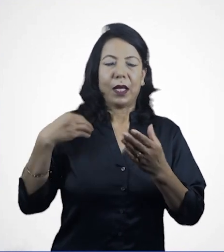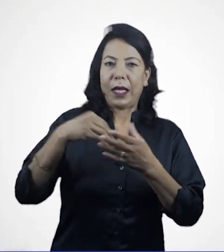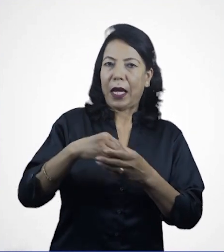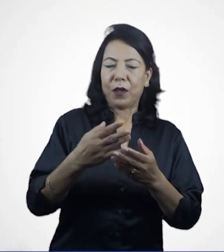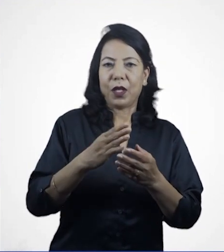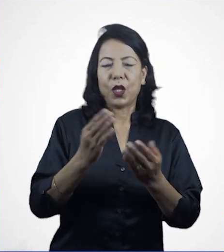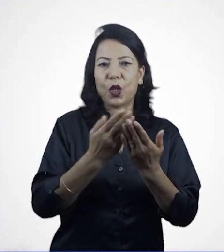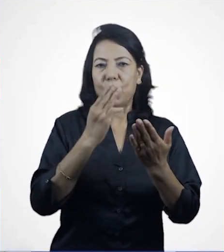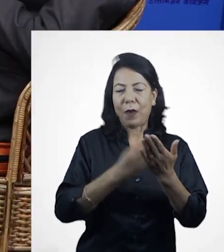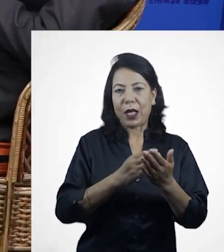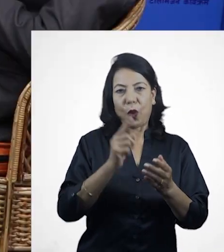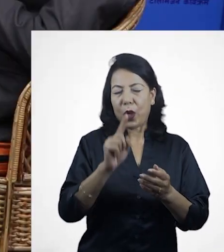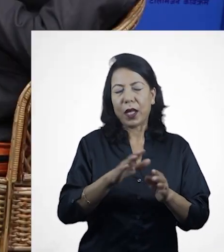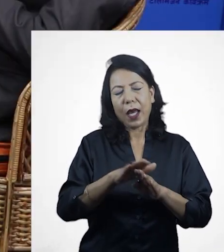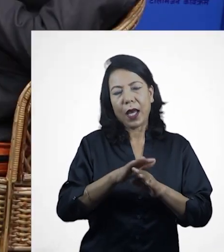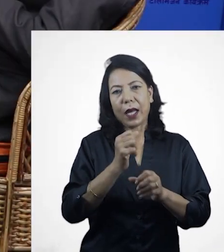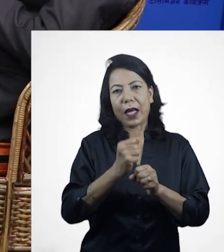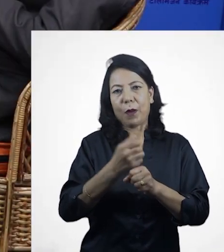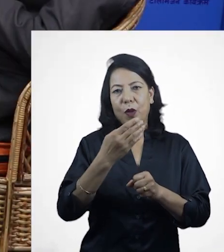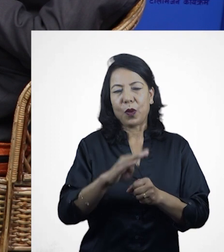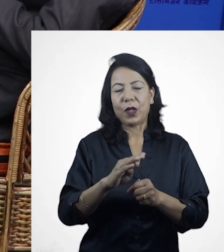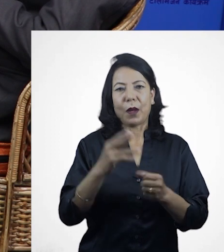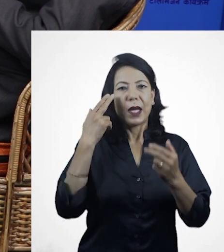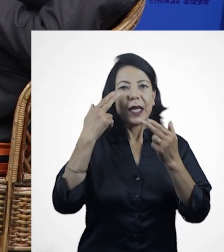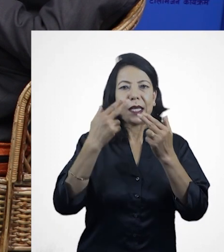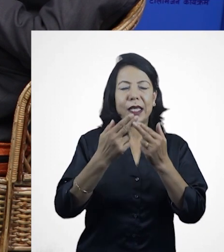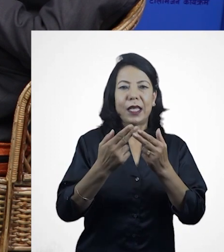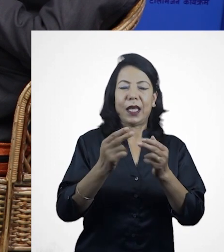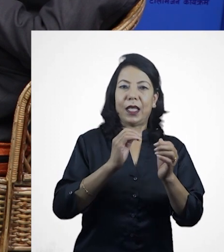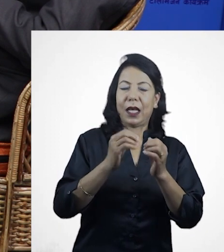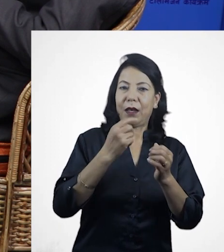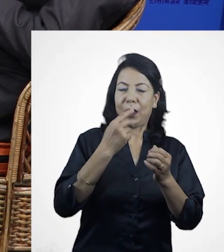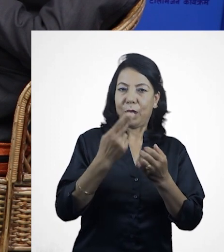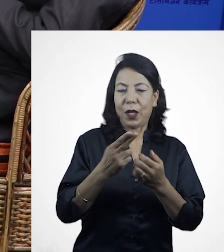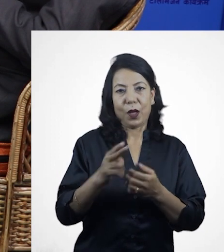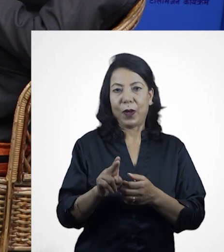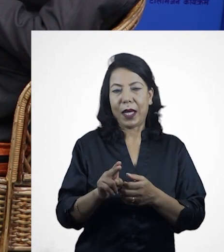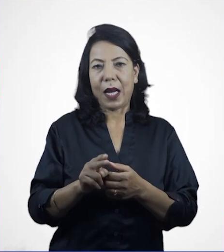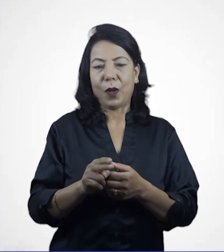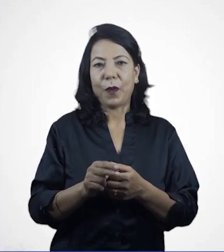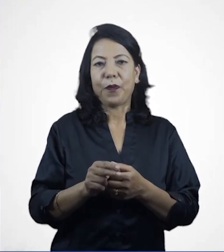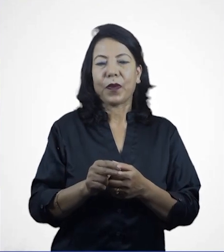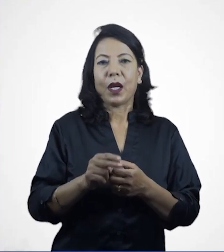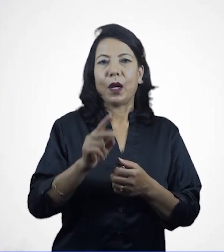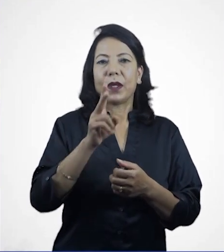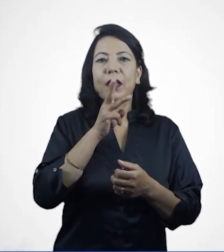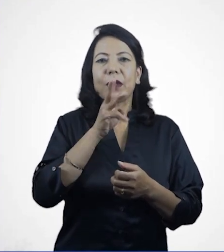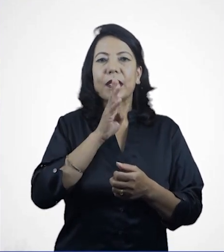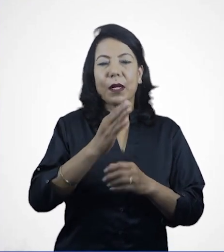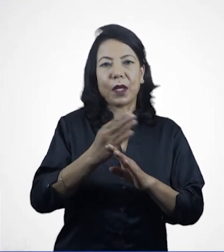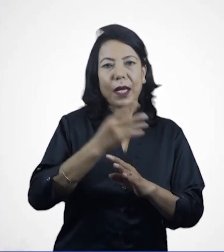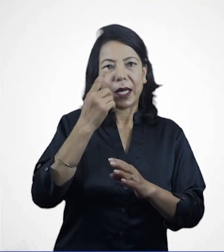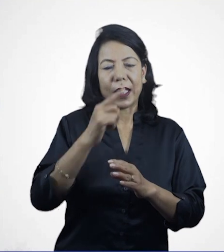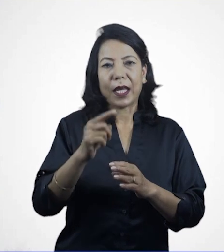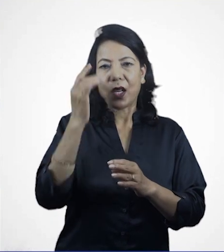कोर्श और को अब डाइगनोस्टिक रा इंटर्वेंशन त भाई नहीं हाले अब आयर चाहिए आमने तीन-चार बर्स देखी